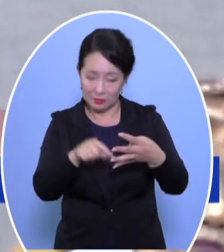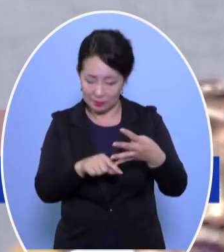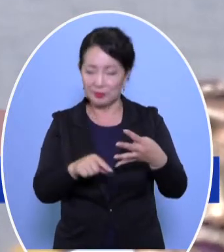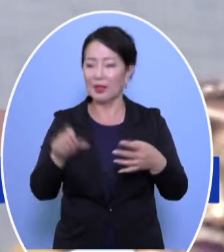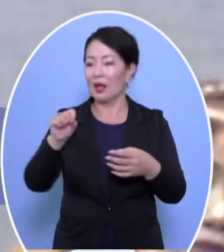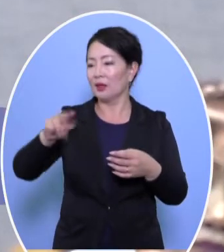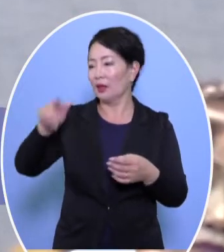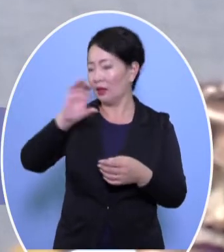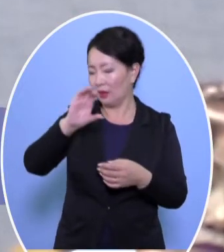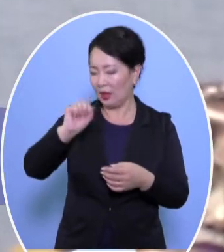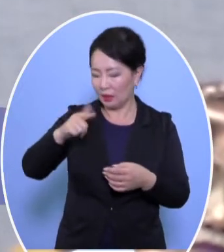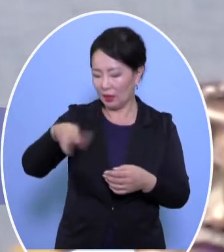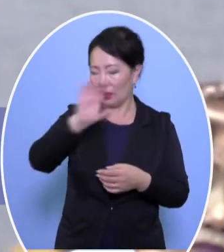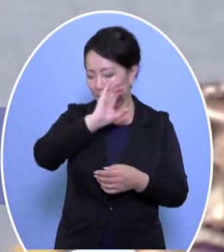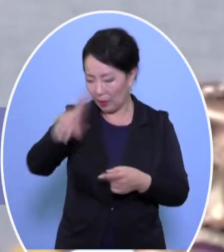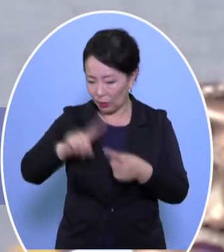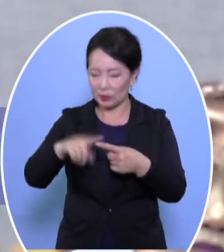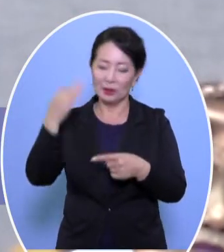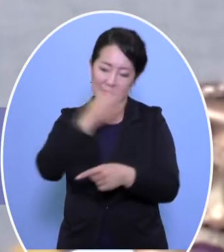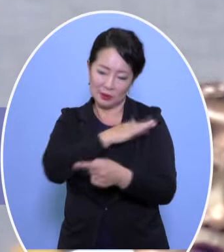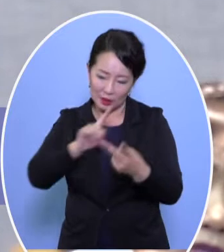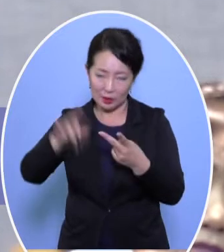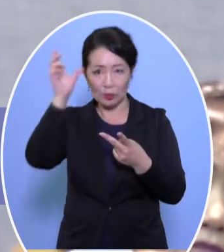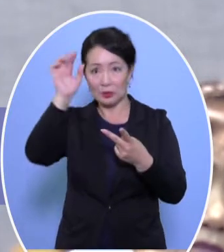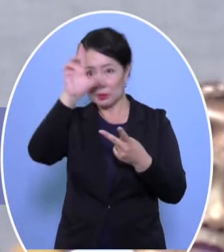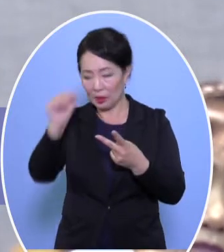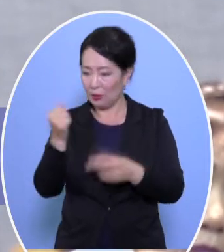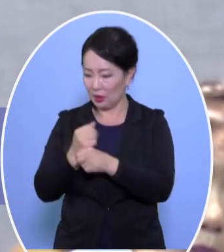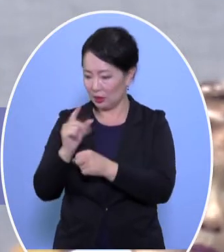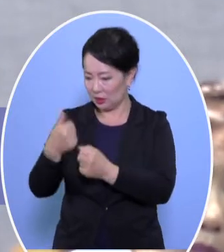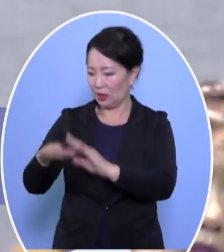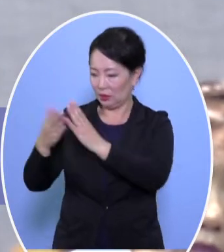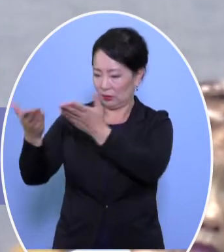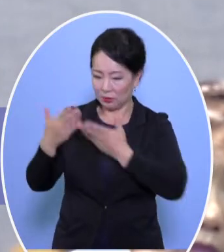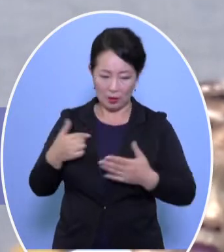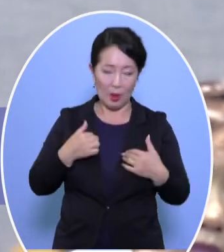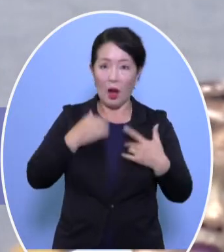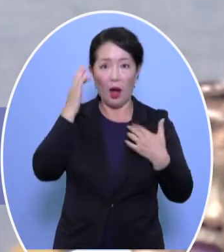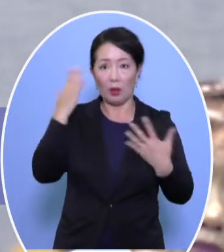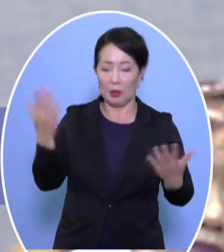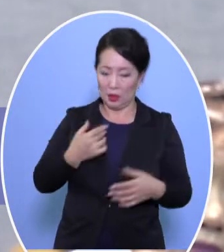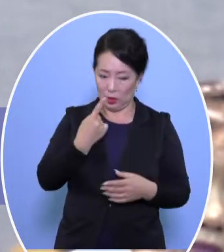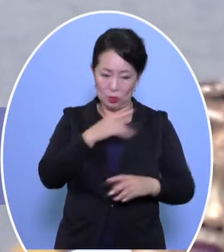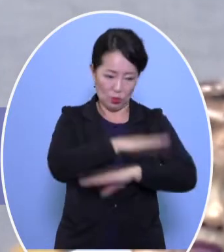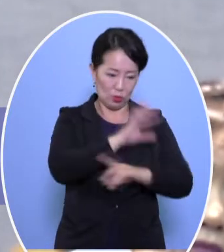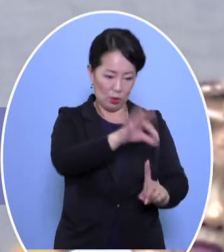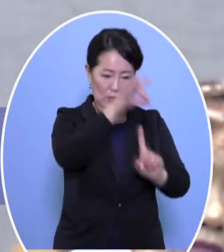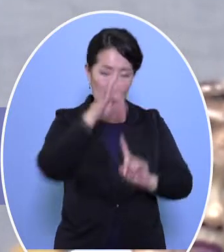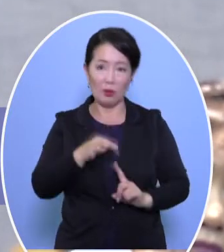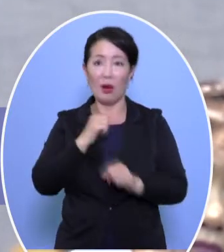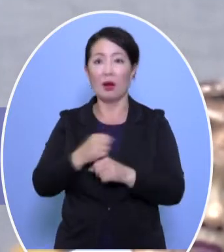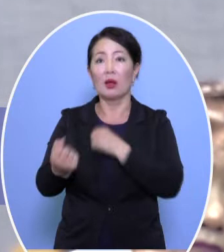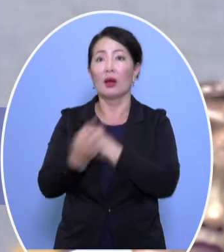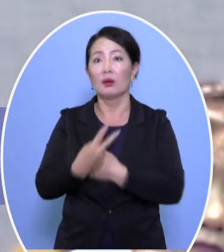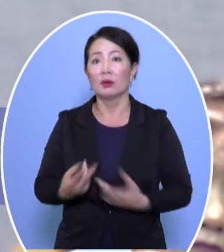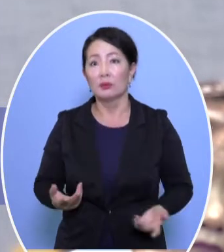АТГ цагдаа боловсрол яам ингээ хамтарсан ажлын хэрэг гарсан. Наад одоо ямар ч арга байхгүй. Нэг л хүүхд авах юм бол би ажлаа өгнө. Та